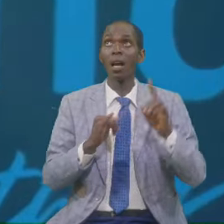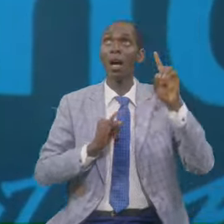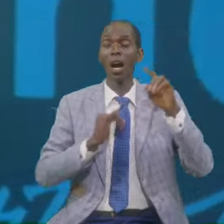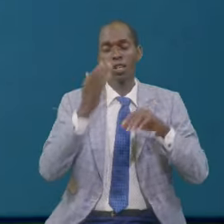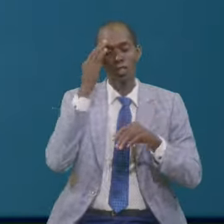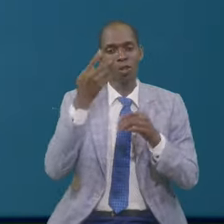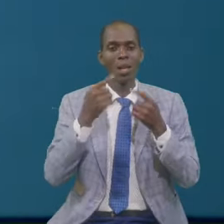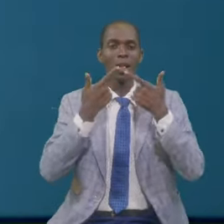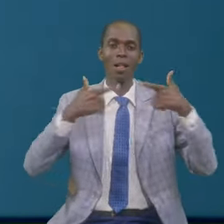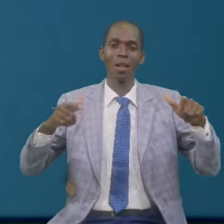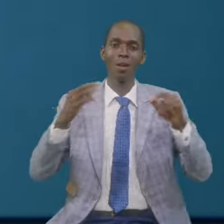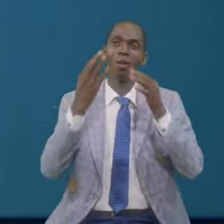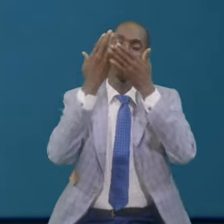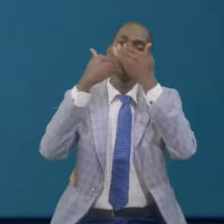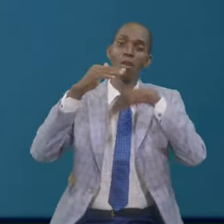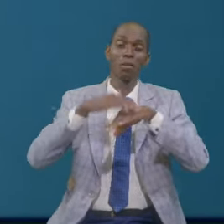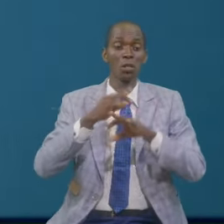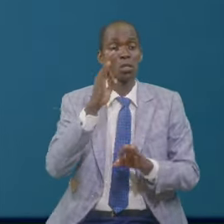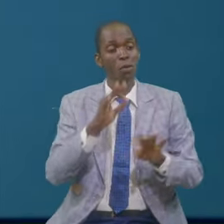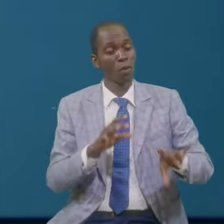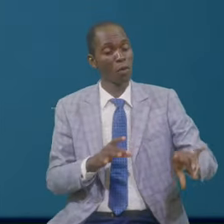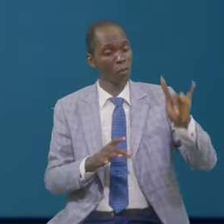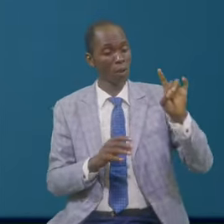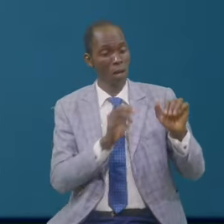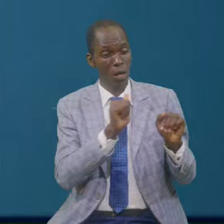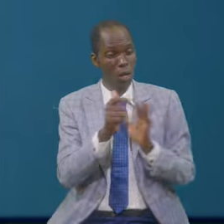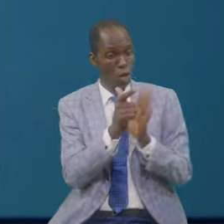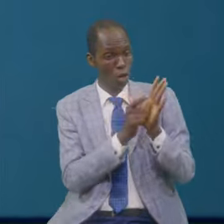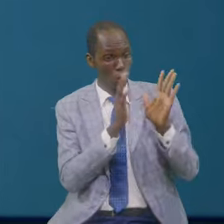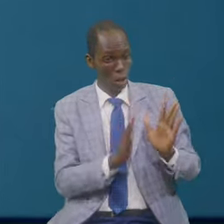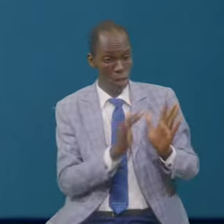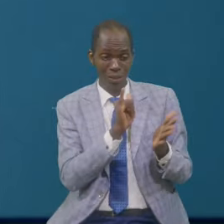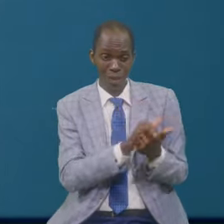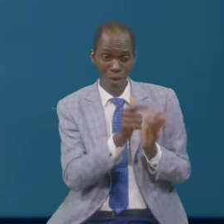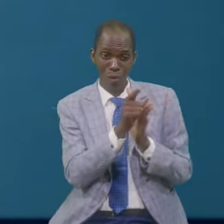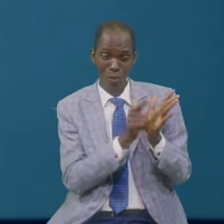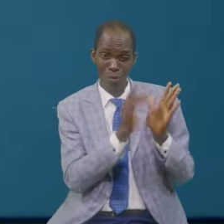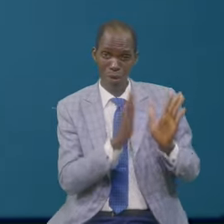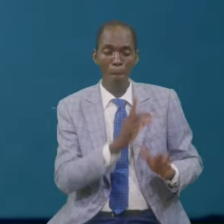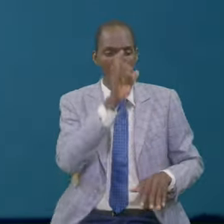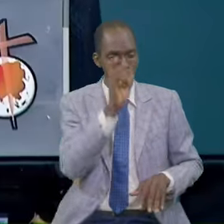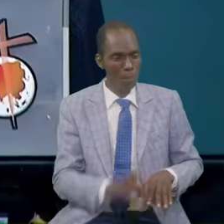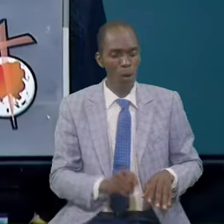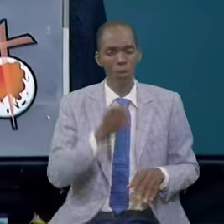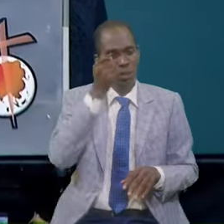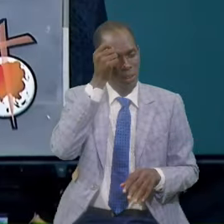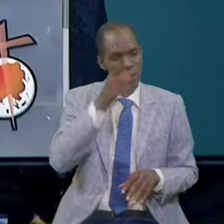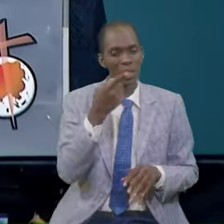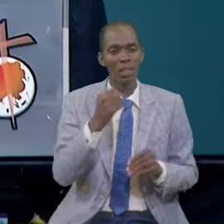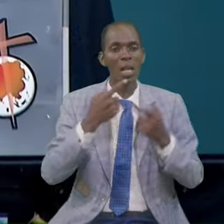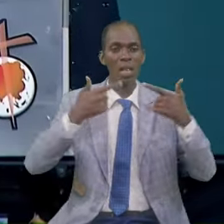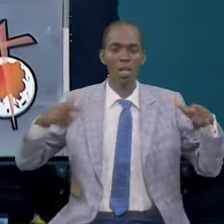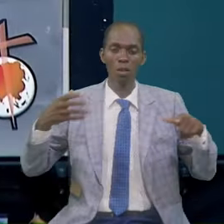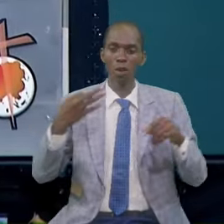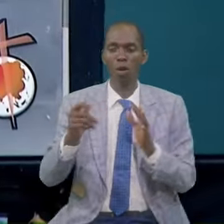you choose a lawyer, you must have a lawyer that knows the language of law. మీరు గనక ఒక వకీల్ని పెట్టుకుంటే మీ